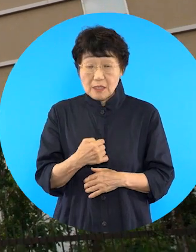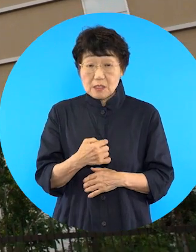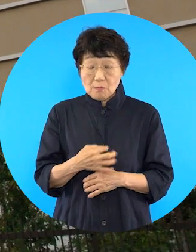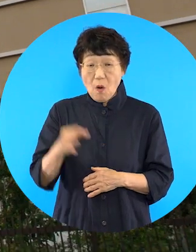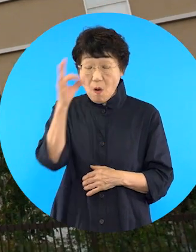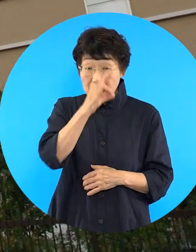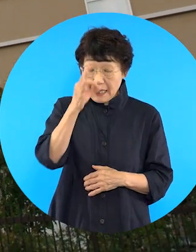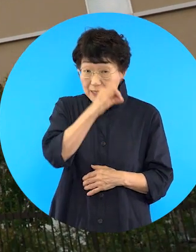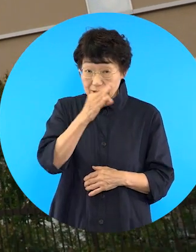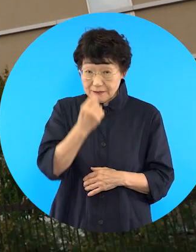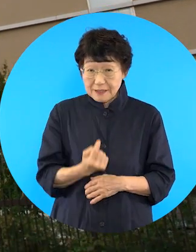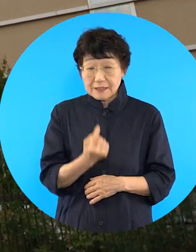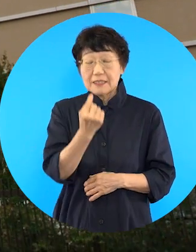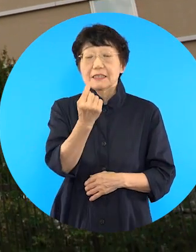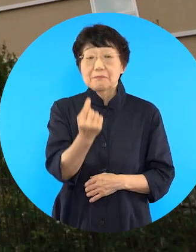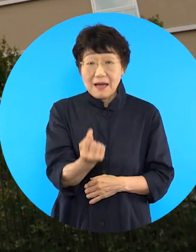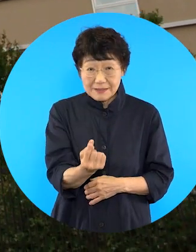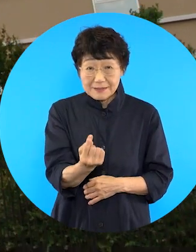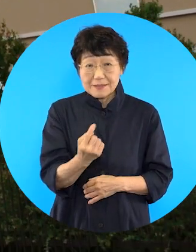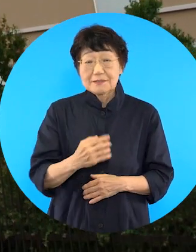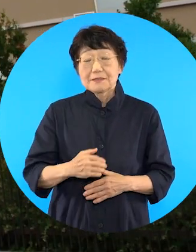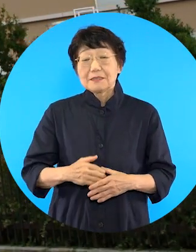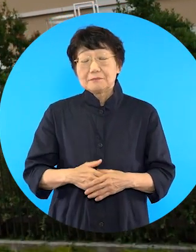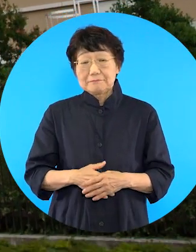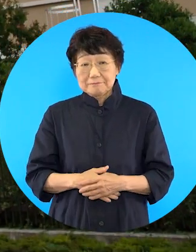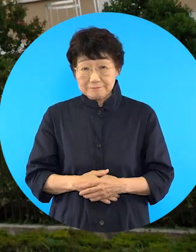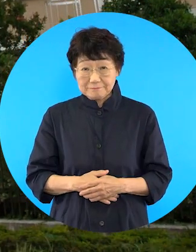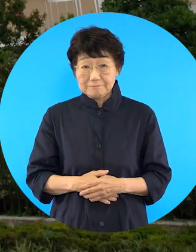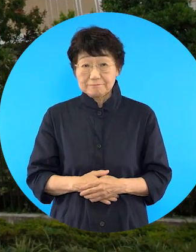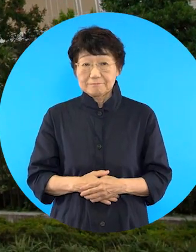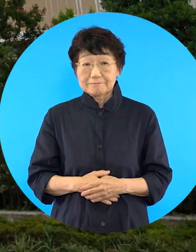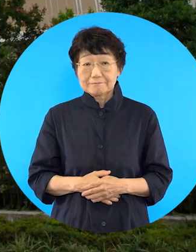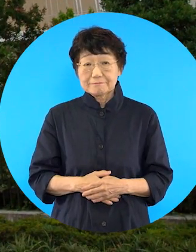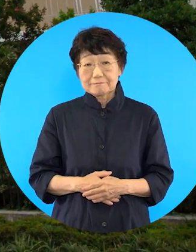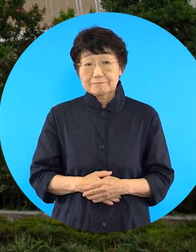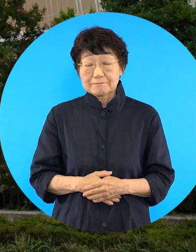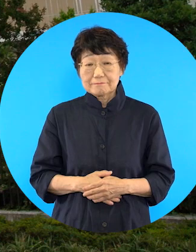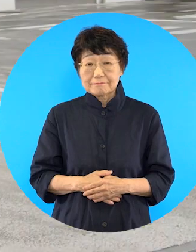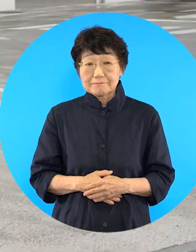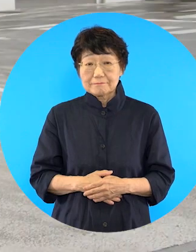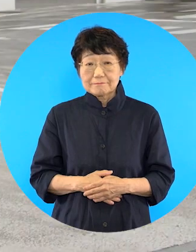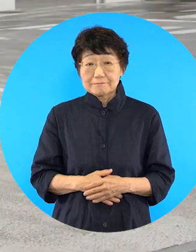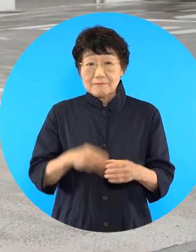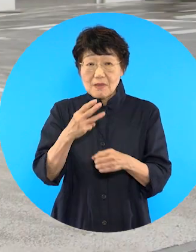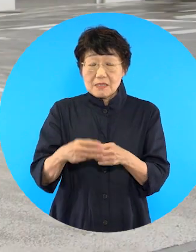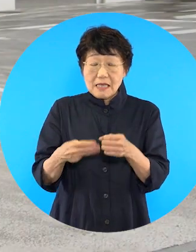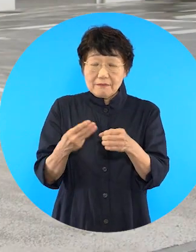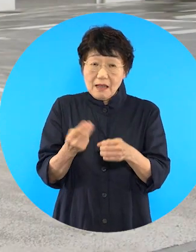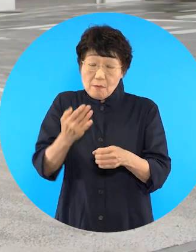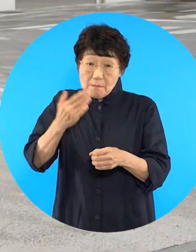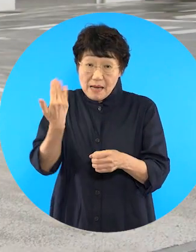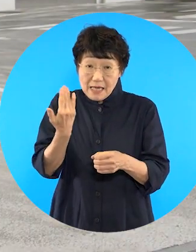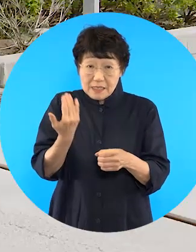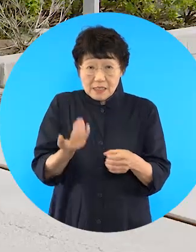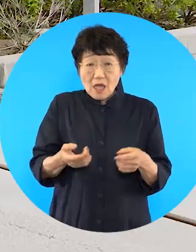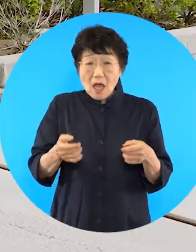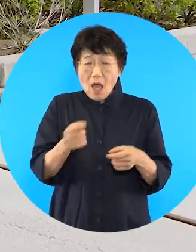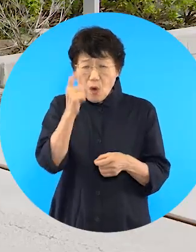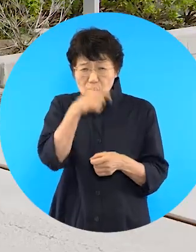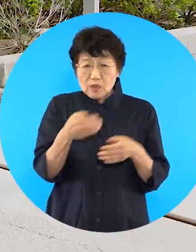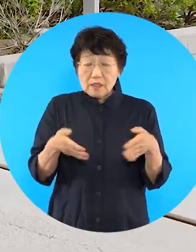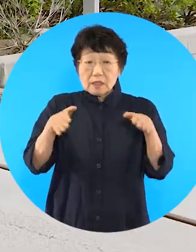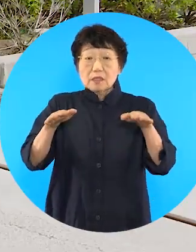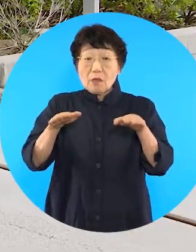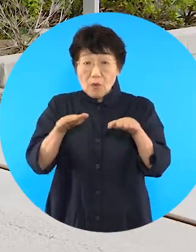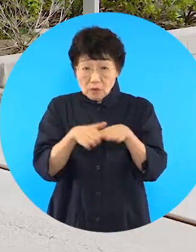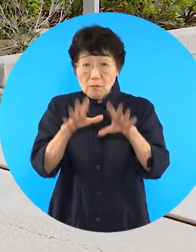そこで私も練馬清掃工場を見学させていただこうと思います。3年前に建て替えられた練馬清